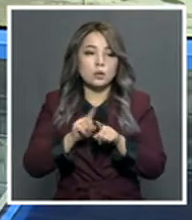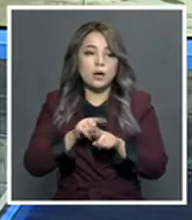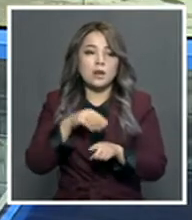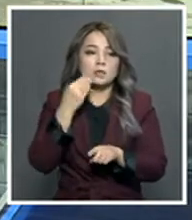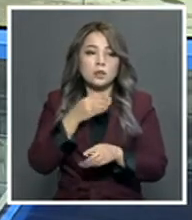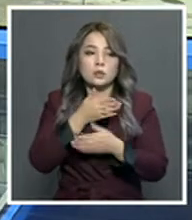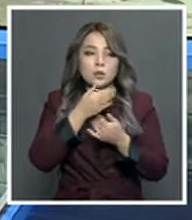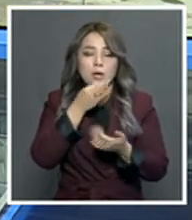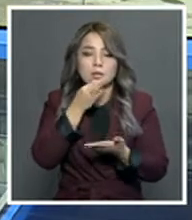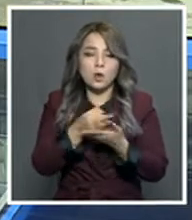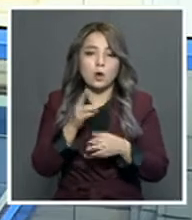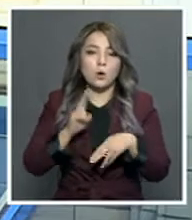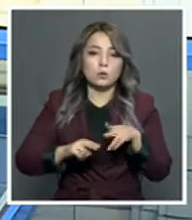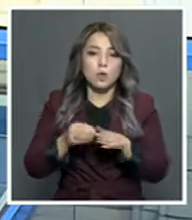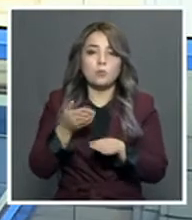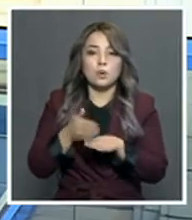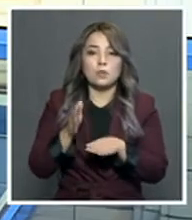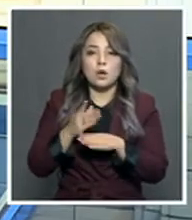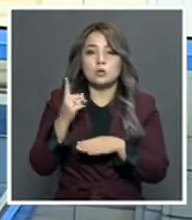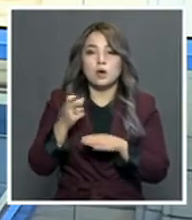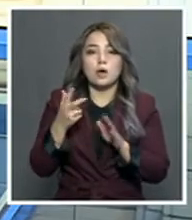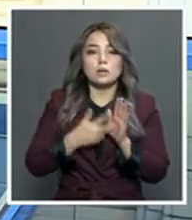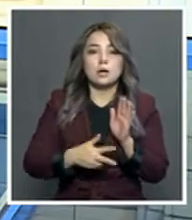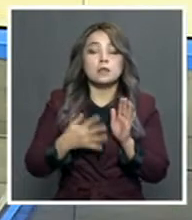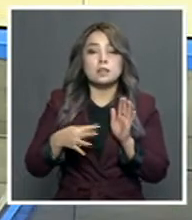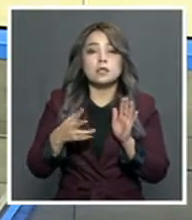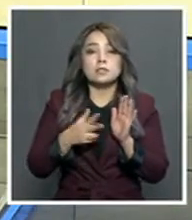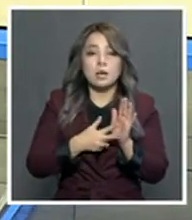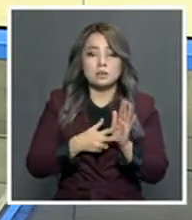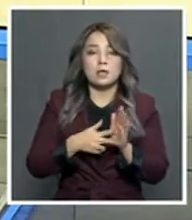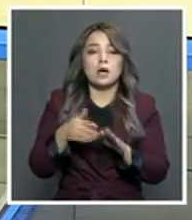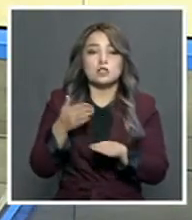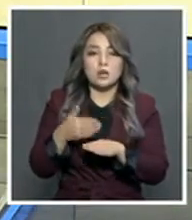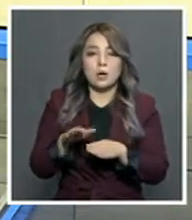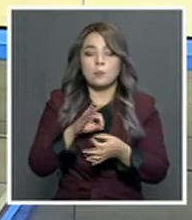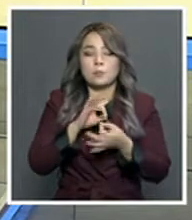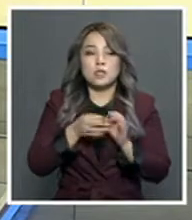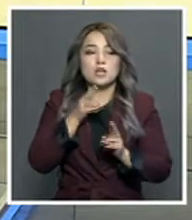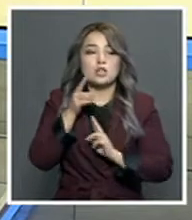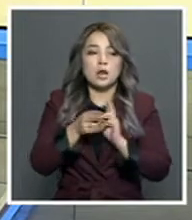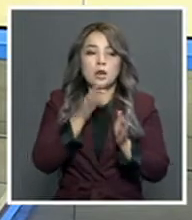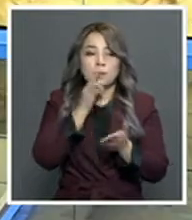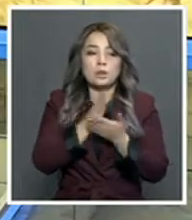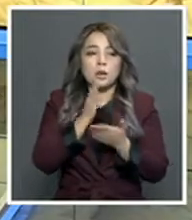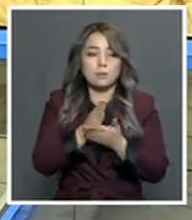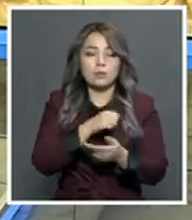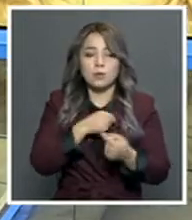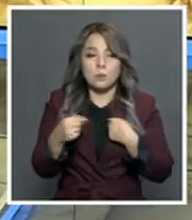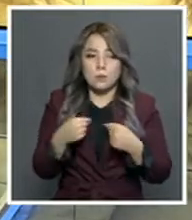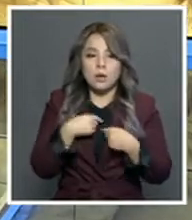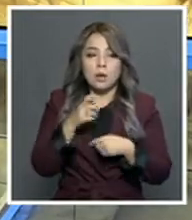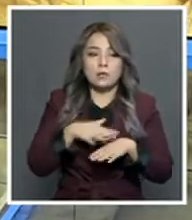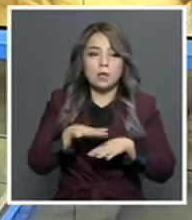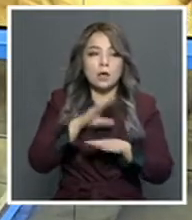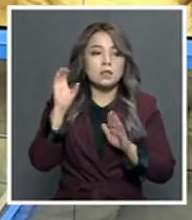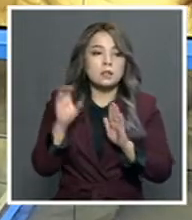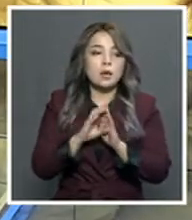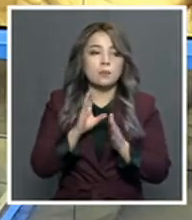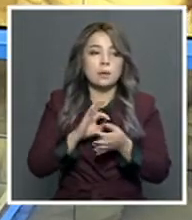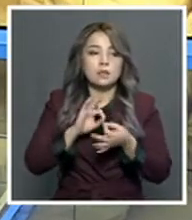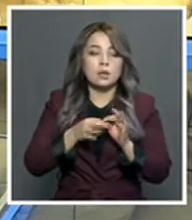жайлы құрылыс бөліміне 148 шағым түсіпті. Жаңа қоныстың жайсыздығына жапа шеккендердің жанайқайын